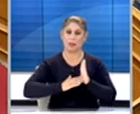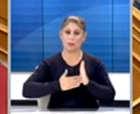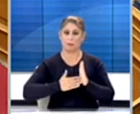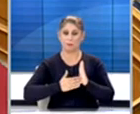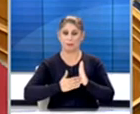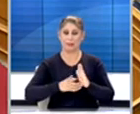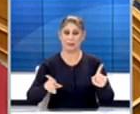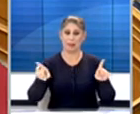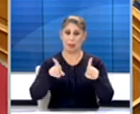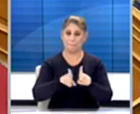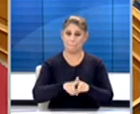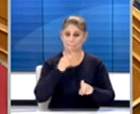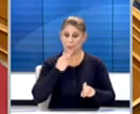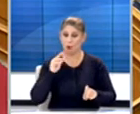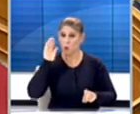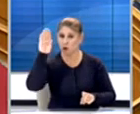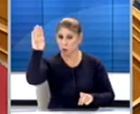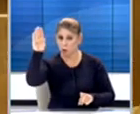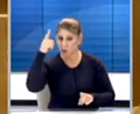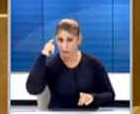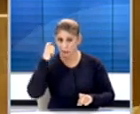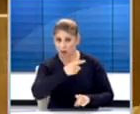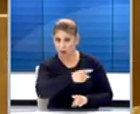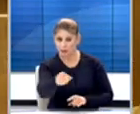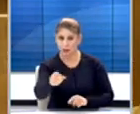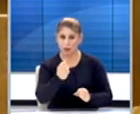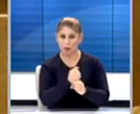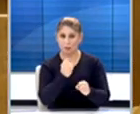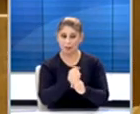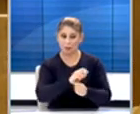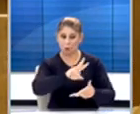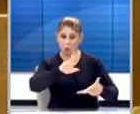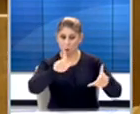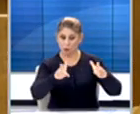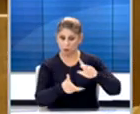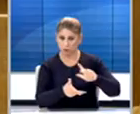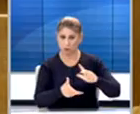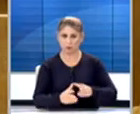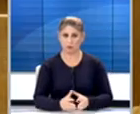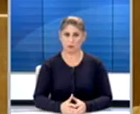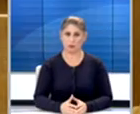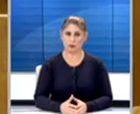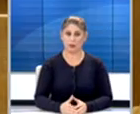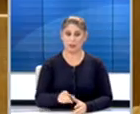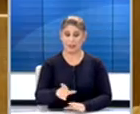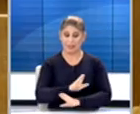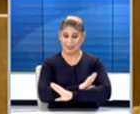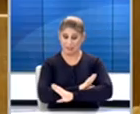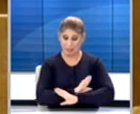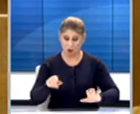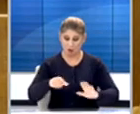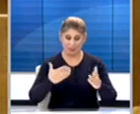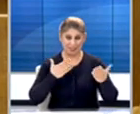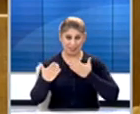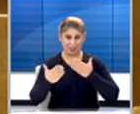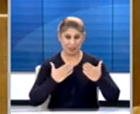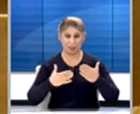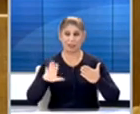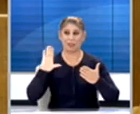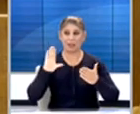κουτικούς. Να το ξέρει ο επαγγελματικός κόσμος, και αν λήξει αυτή η συνεδρίαση και δεν